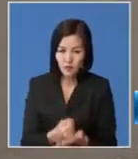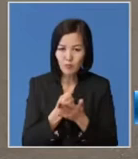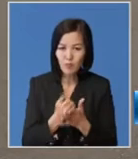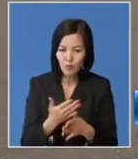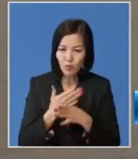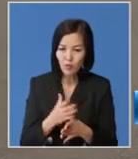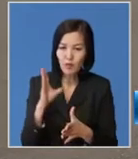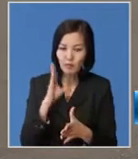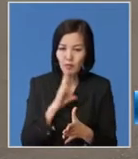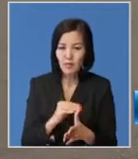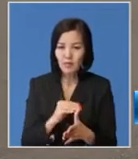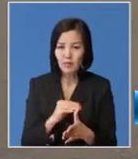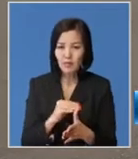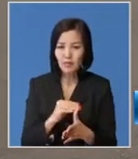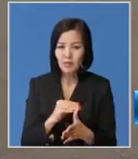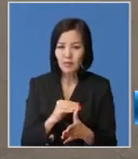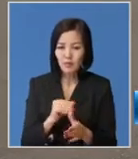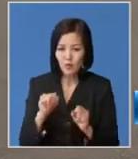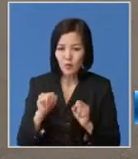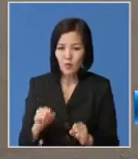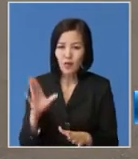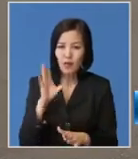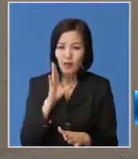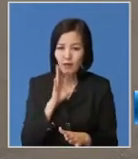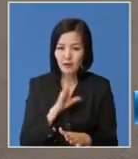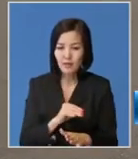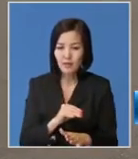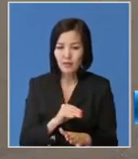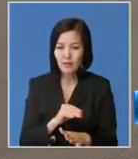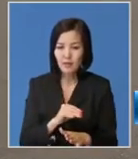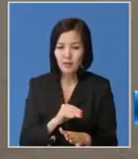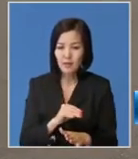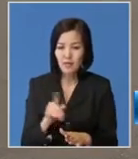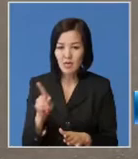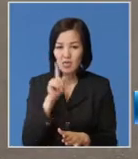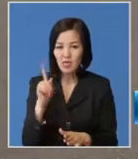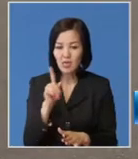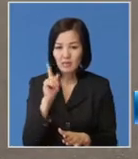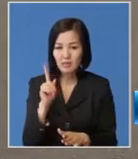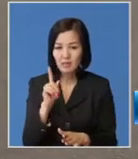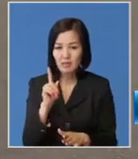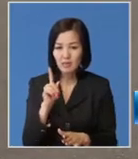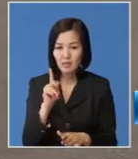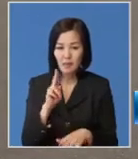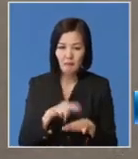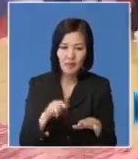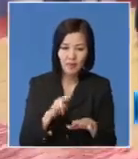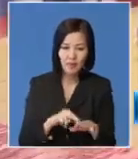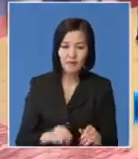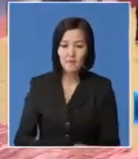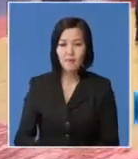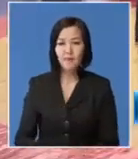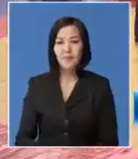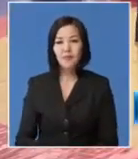сүйеншісіз дегенге сүйеу болатын, қорғаусыз дегенде қорғаншы болатын жас полиция қызметкері.